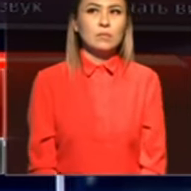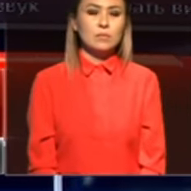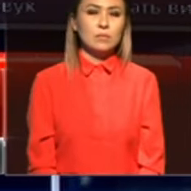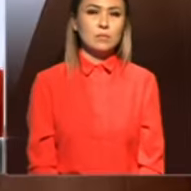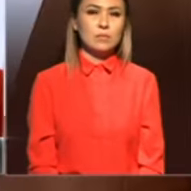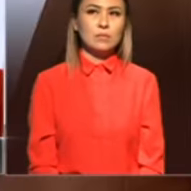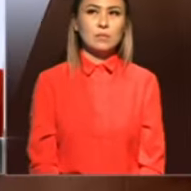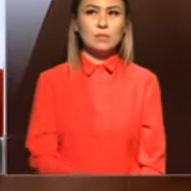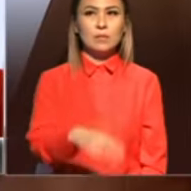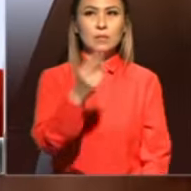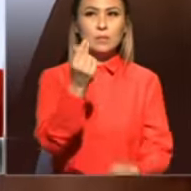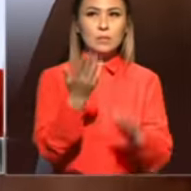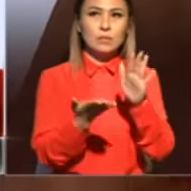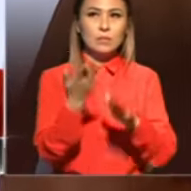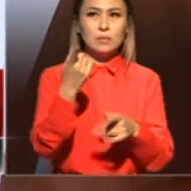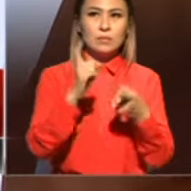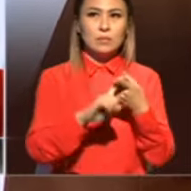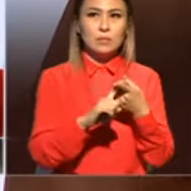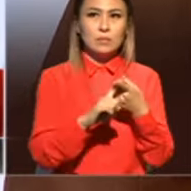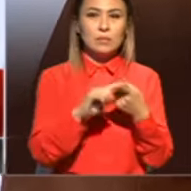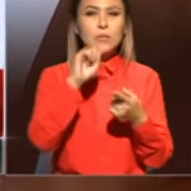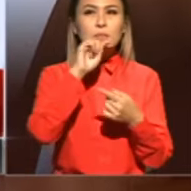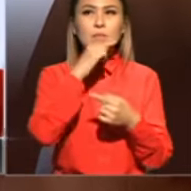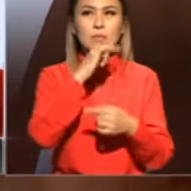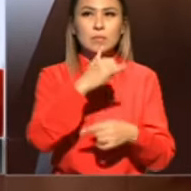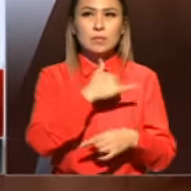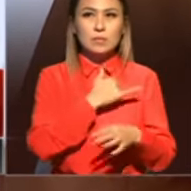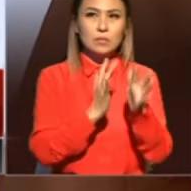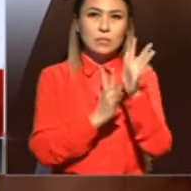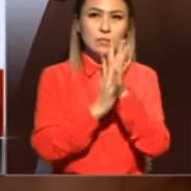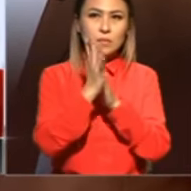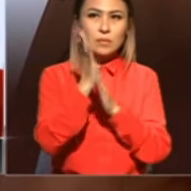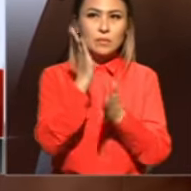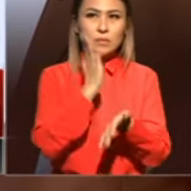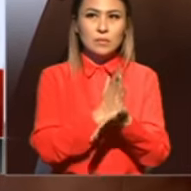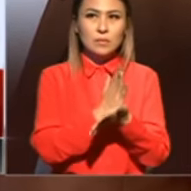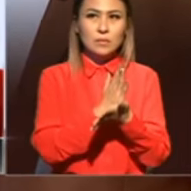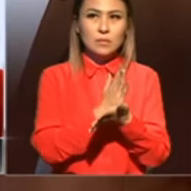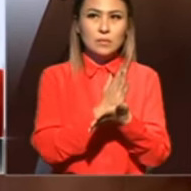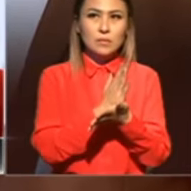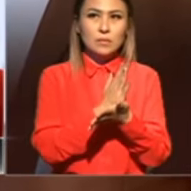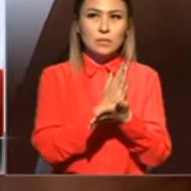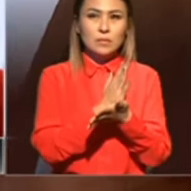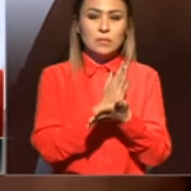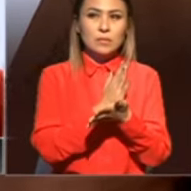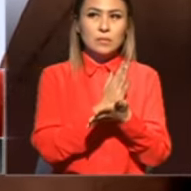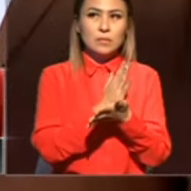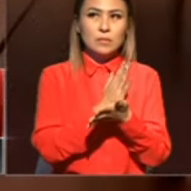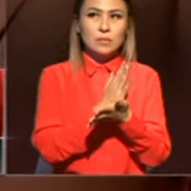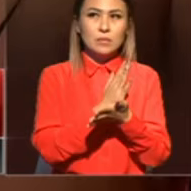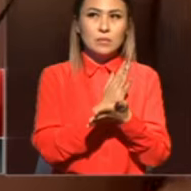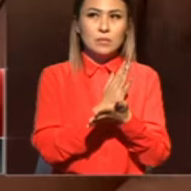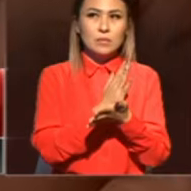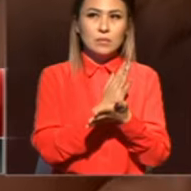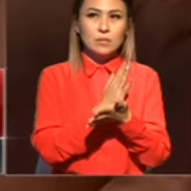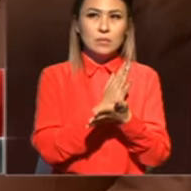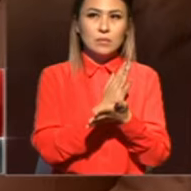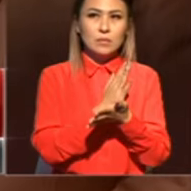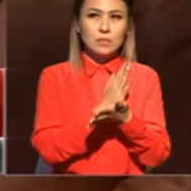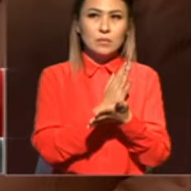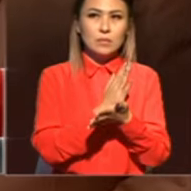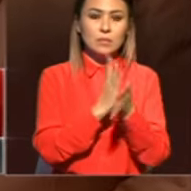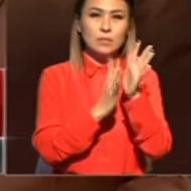ма? Бюджет қайсы? Жоқ, экономика бізде өсіп жатыр ғой соңғы кездерде. Экономика өсіп жатыр. Сол енді соны